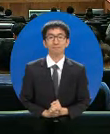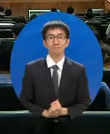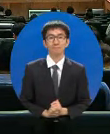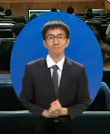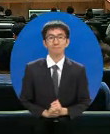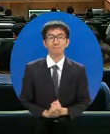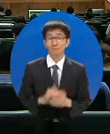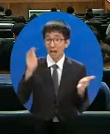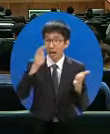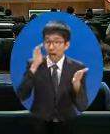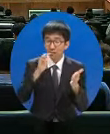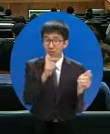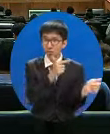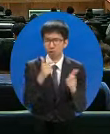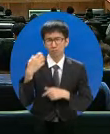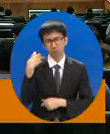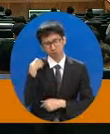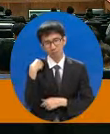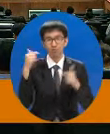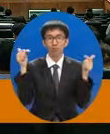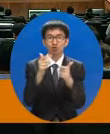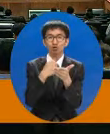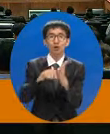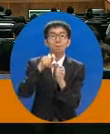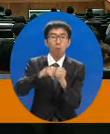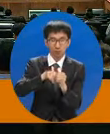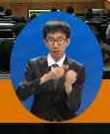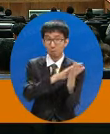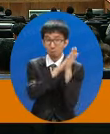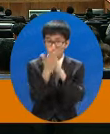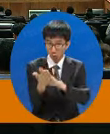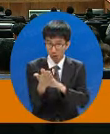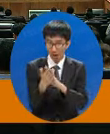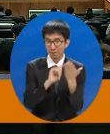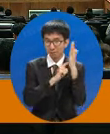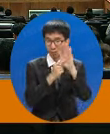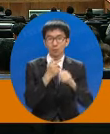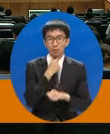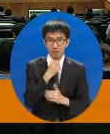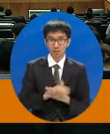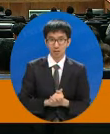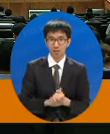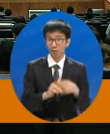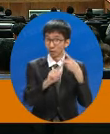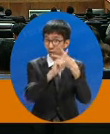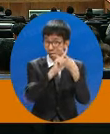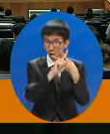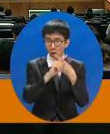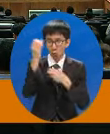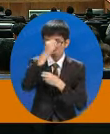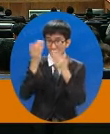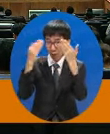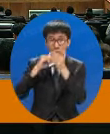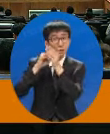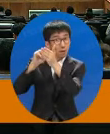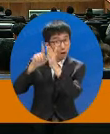자, 이번에는 학생들의 이 학습 부담을 줄이기 위한 변화 얘기입니다. 현재 중학교 1학년이 고등학교에